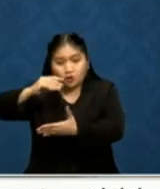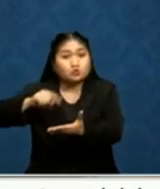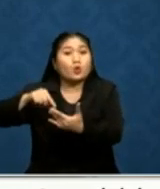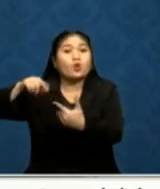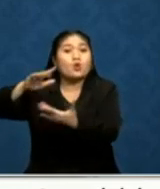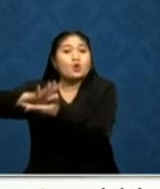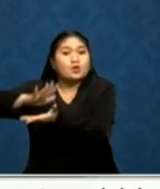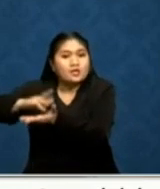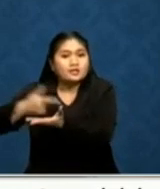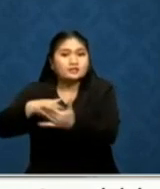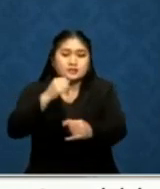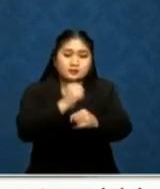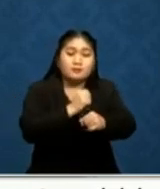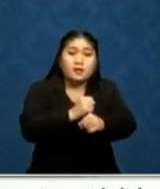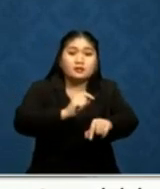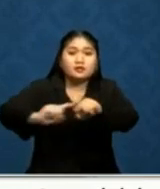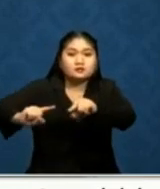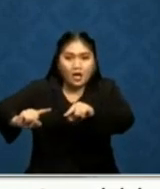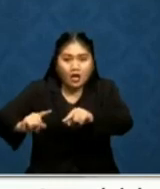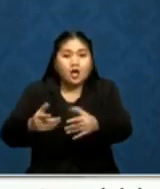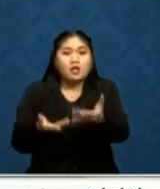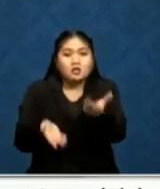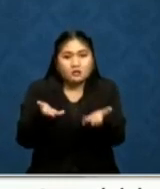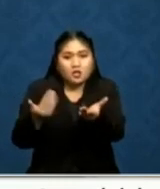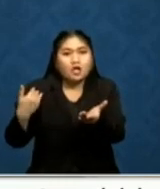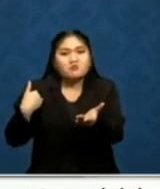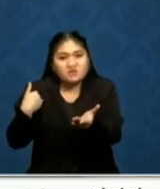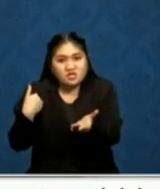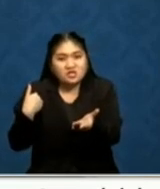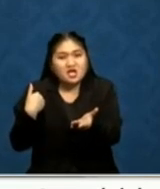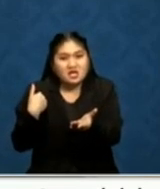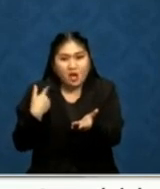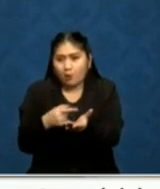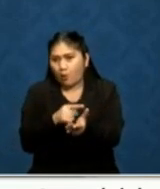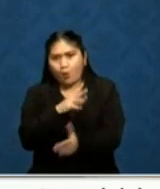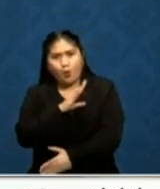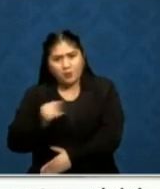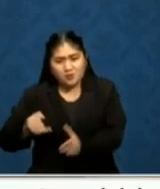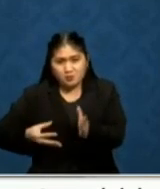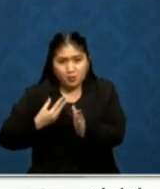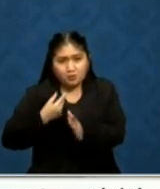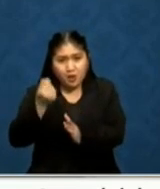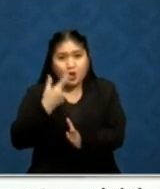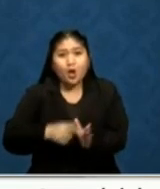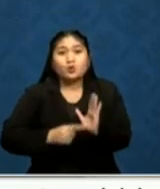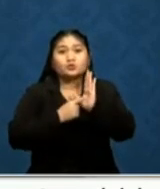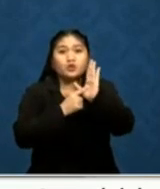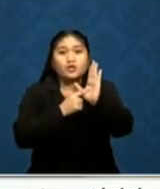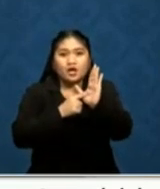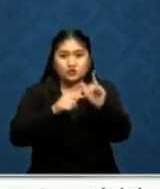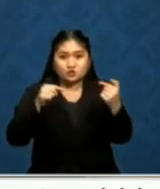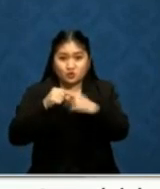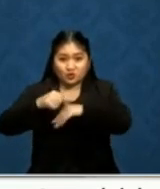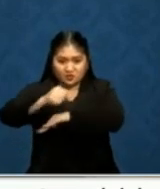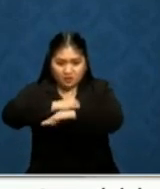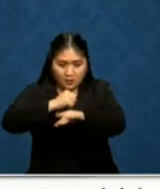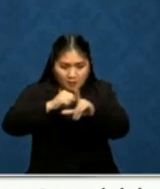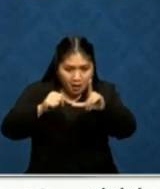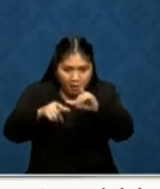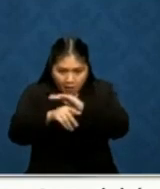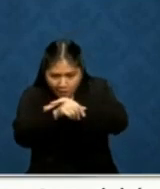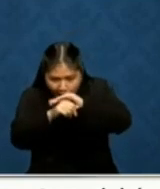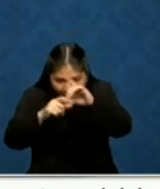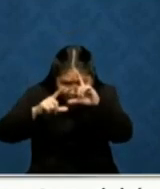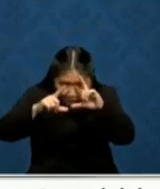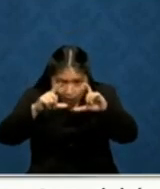ถานที่ทำงานอีกทั้งคุกคามทางเพศยังเกิดขึ้นได้อย่างง่ายดายอาทิเช่นการถูกแอบถ่ายในที่สาธารณะ